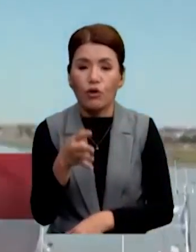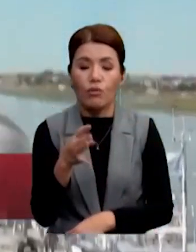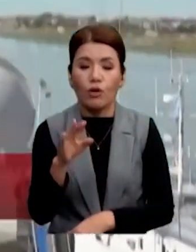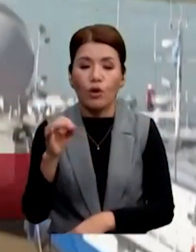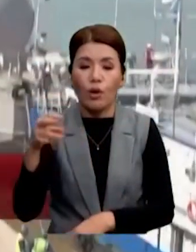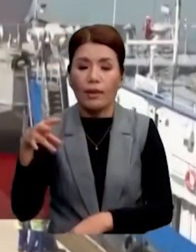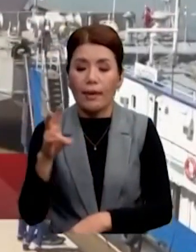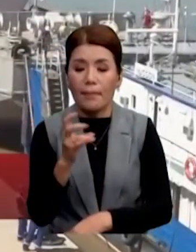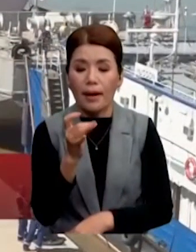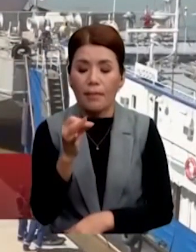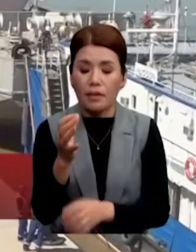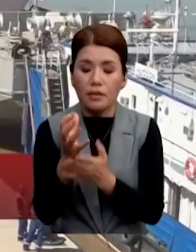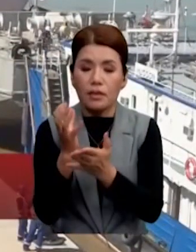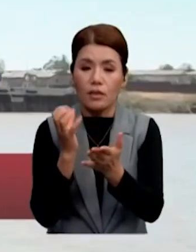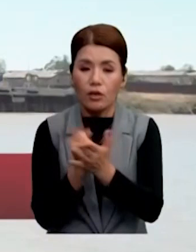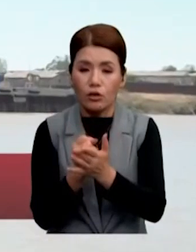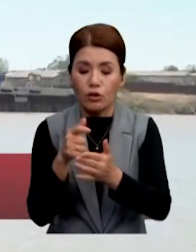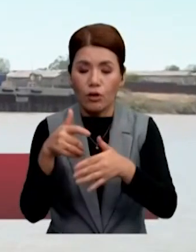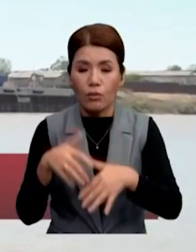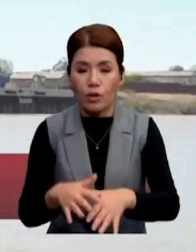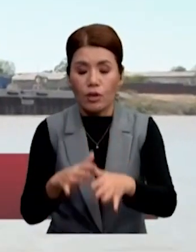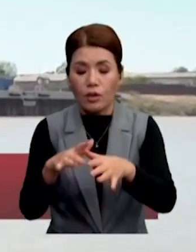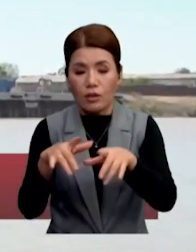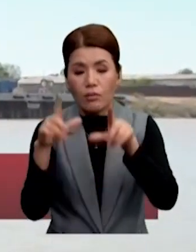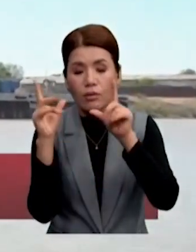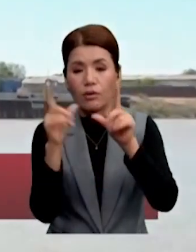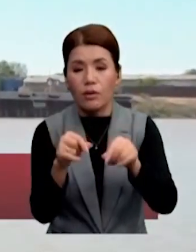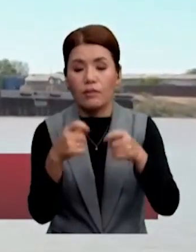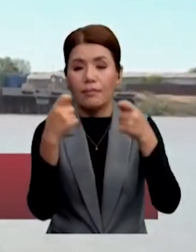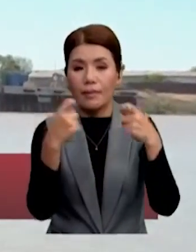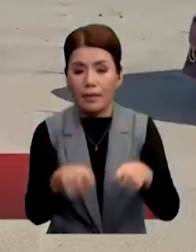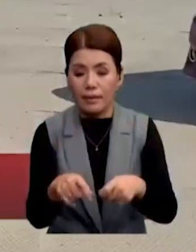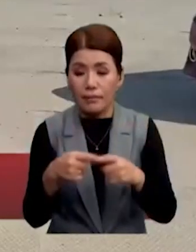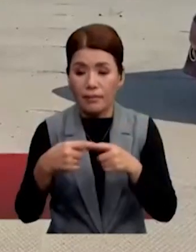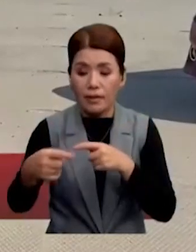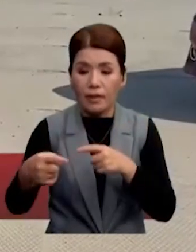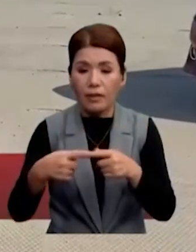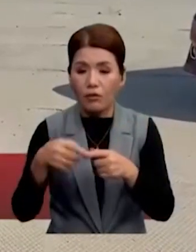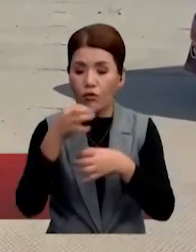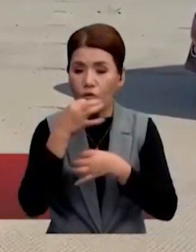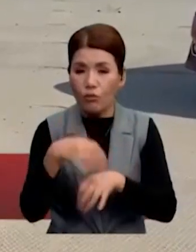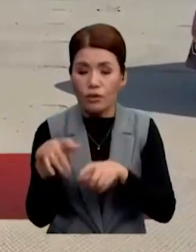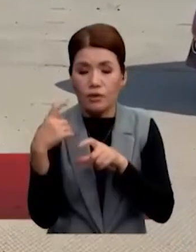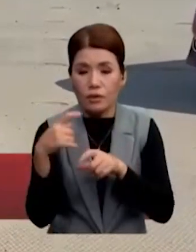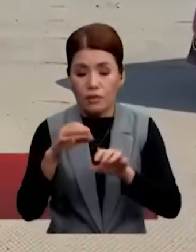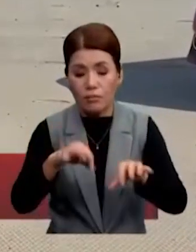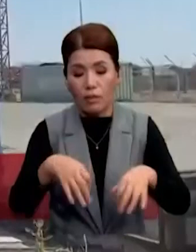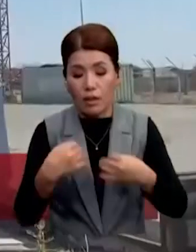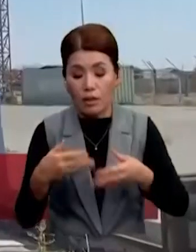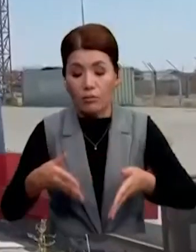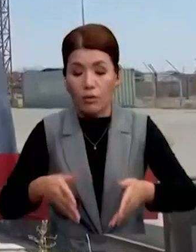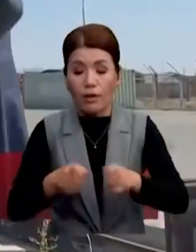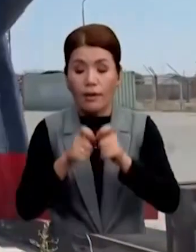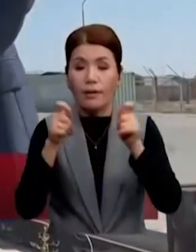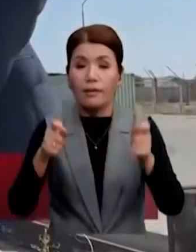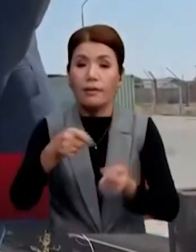пропан сақтауға арналған резервуарлар да су көлігімен тасымалданыпты. Қазір алыс жақын шетелден кез келген жүкті қабылдай алады. Жолашыла қалса